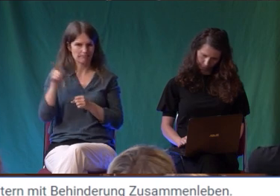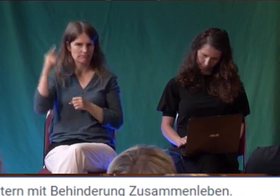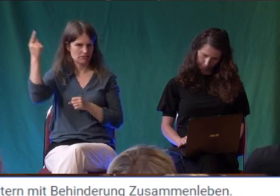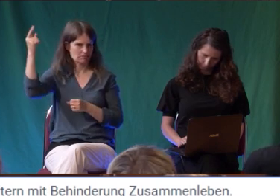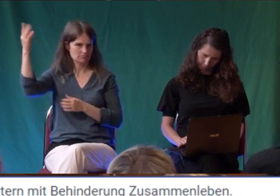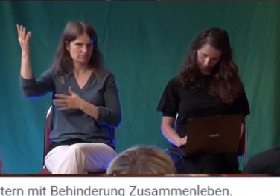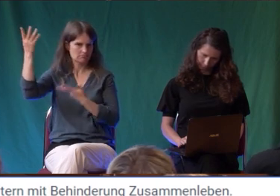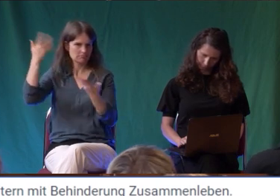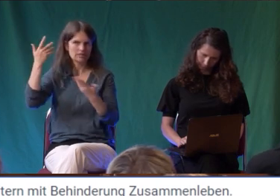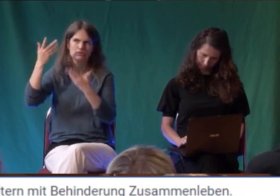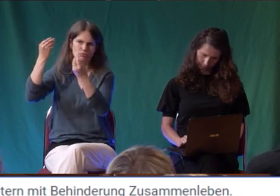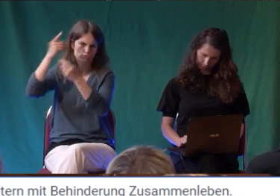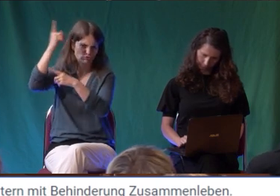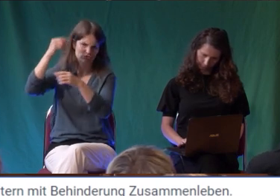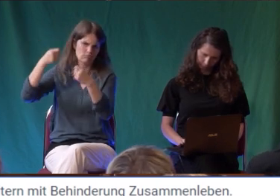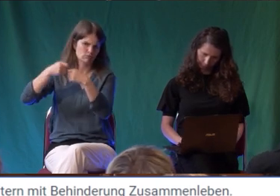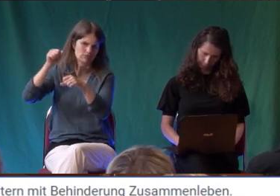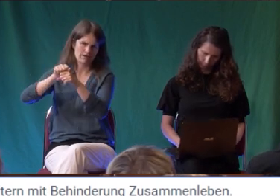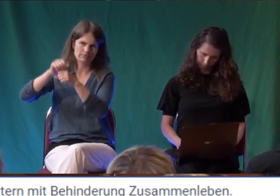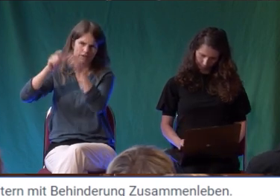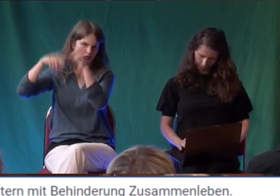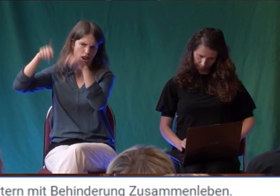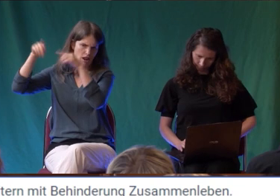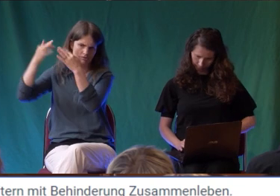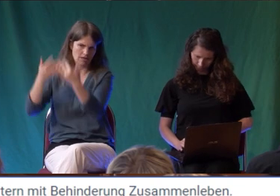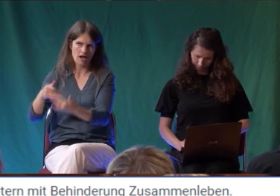also unser Leben in Zahlen umformuliert